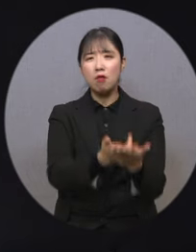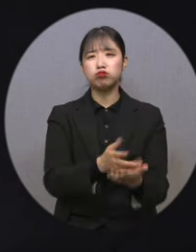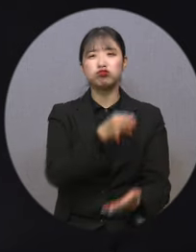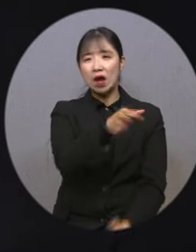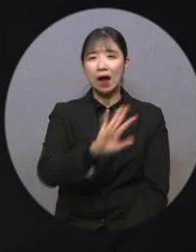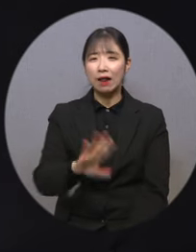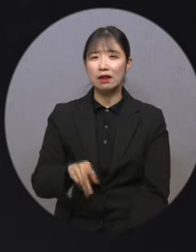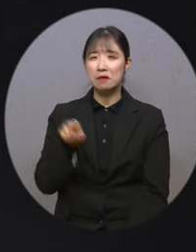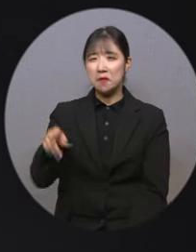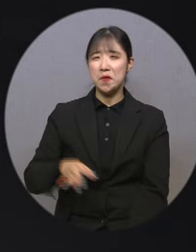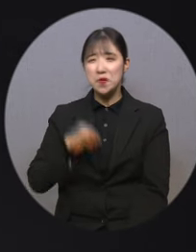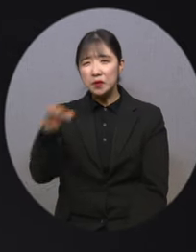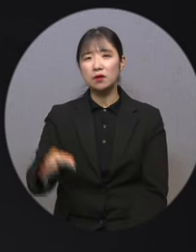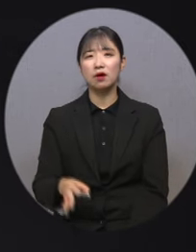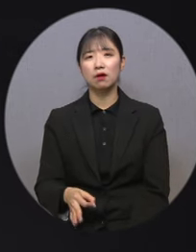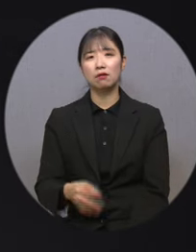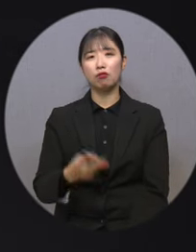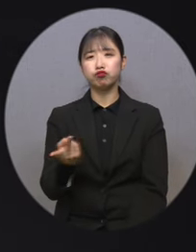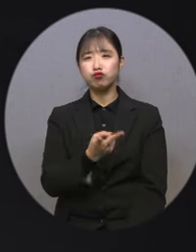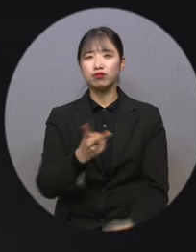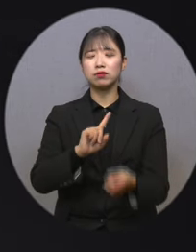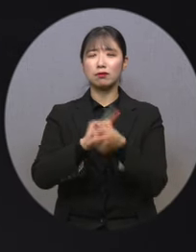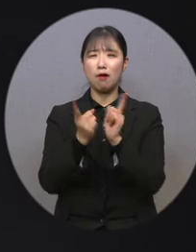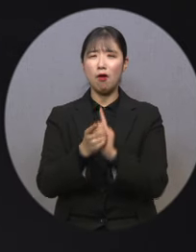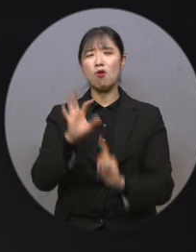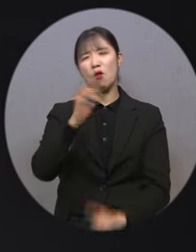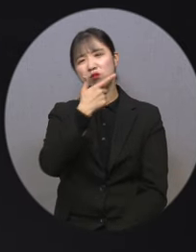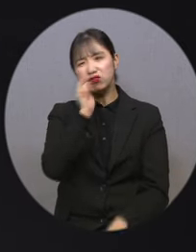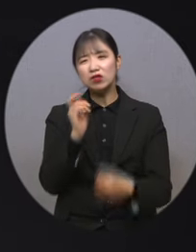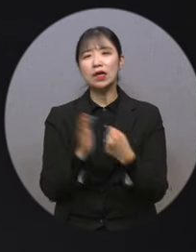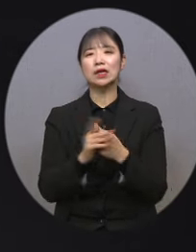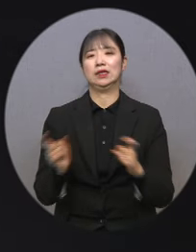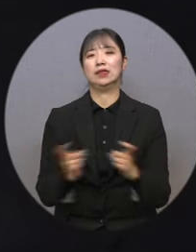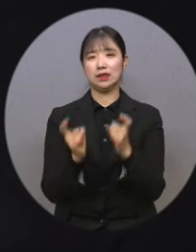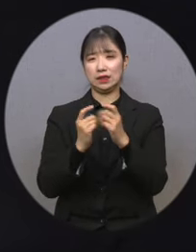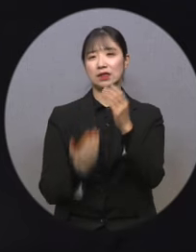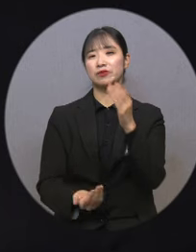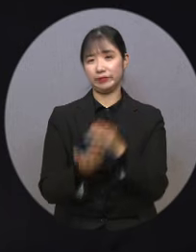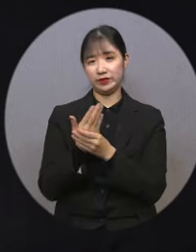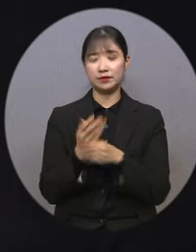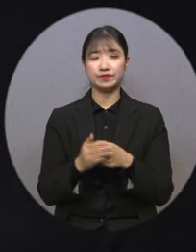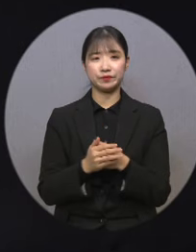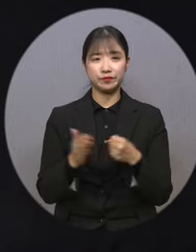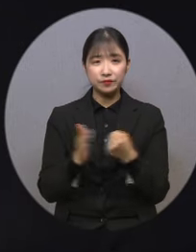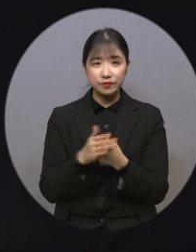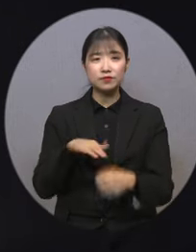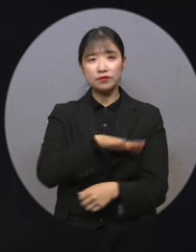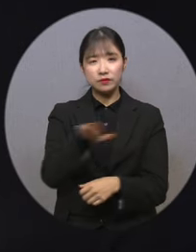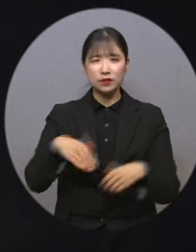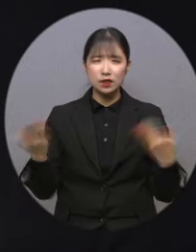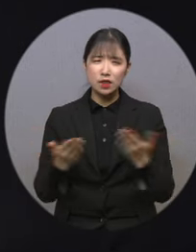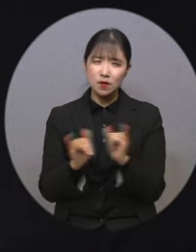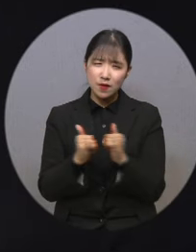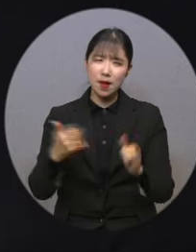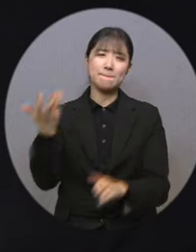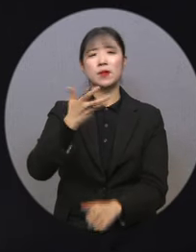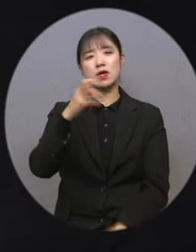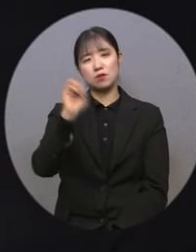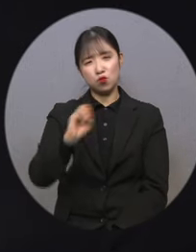주냐? 싸움이 돈이 모자라니까 그런 일이 벌어지죠. 그래서 우리 근로자의 80%가